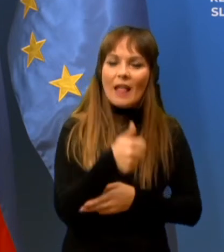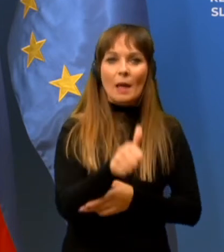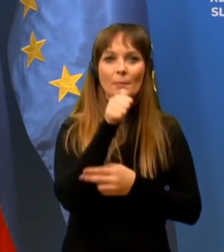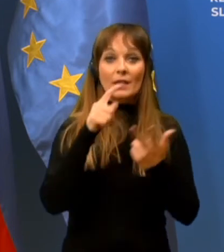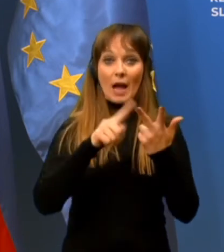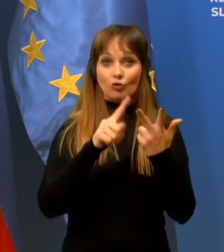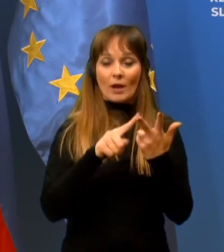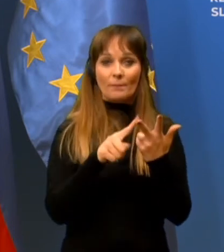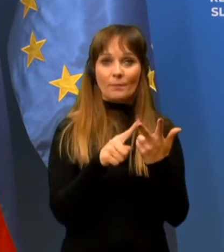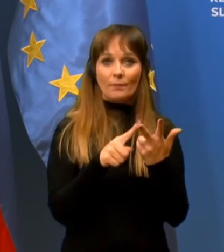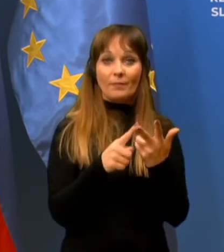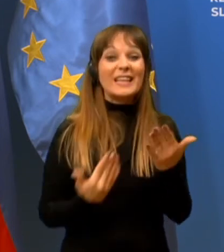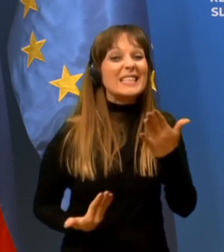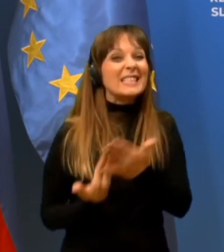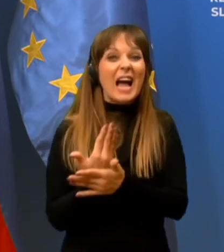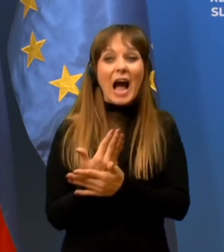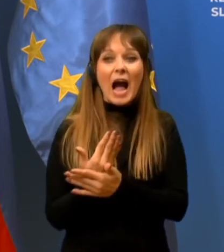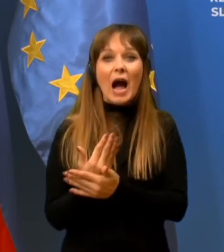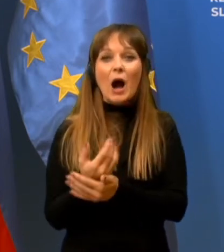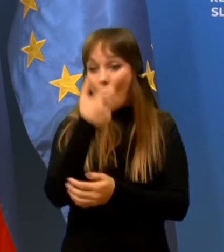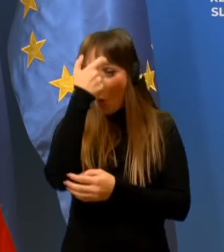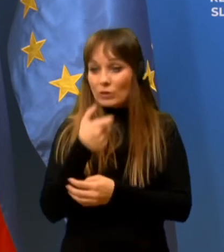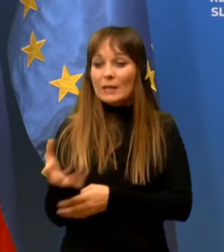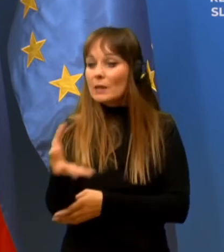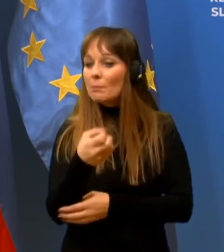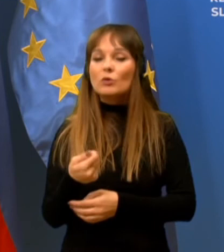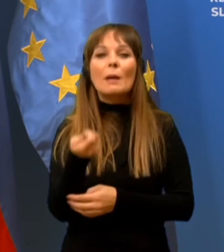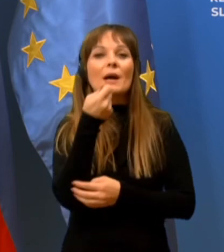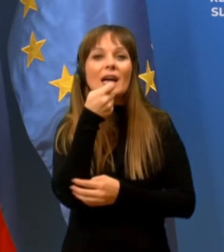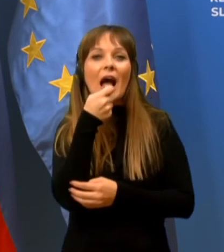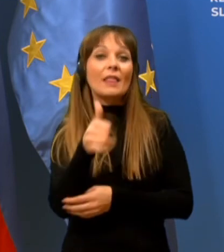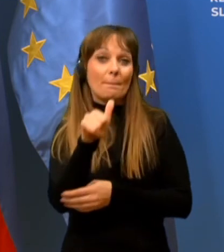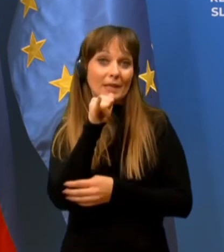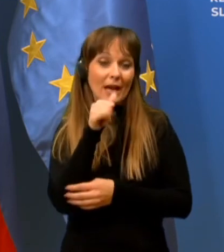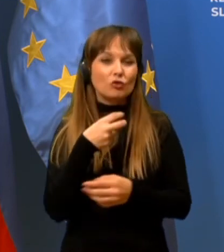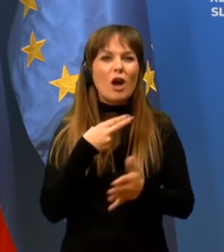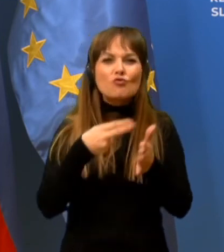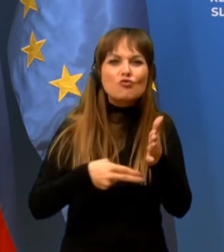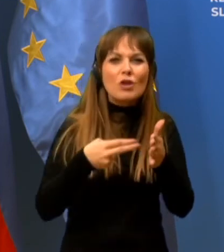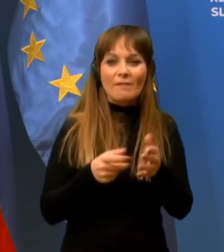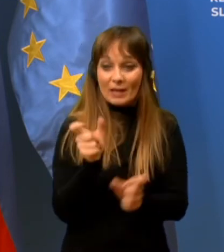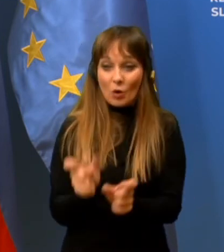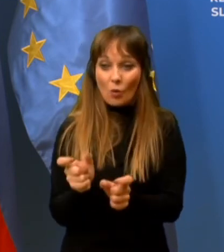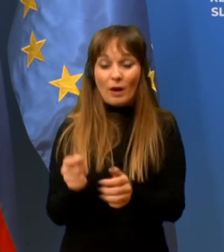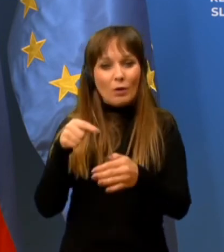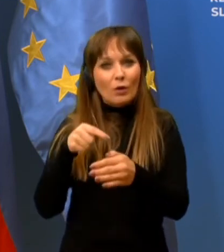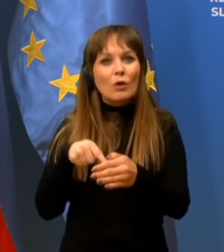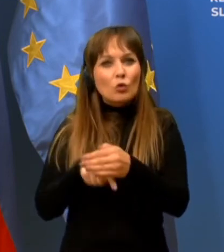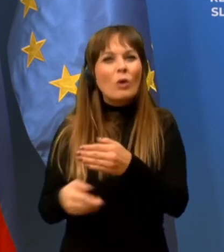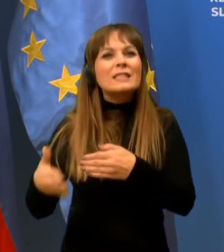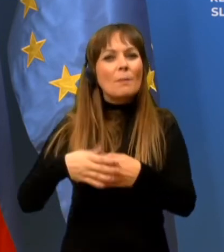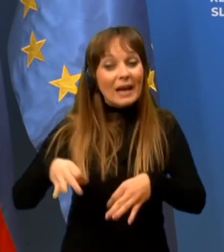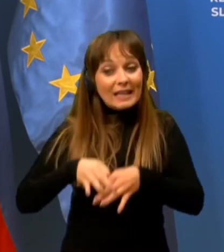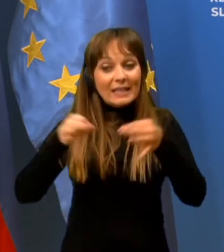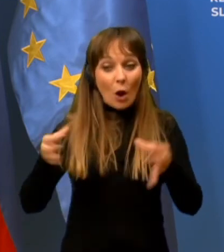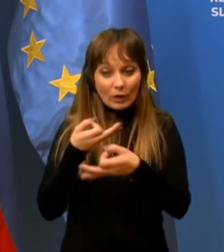In tretjič, za osebni prevzem hrane in pijače. Število oseb v zaprtih javnih prostorih, v